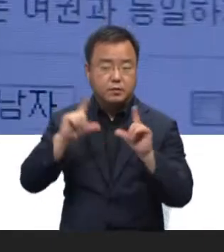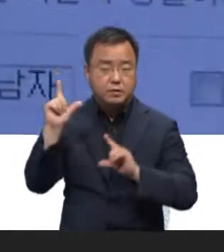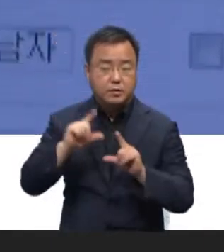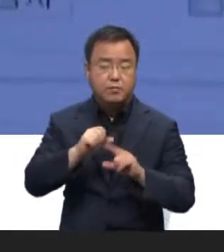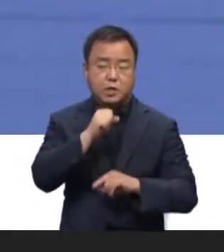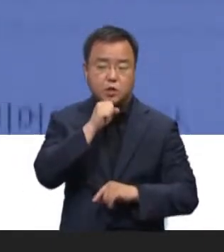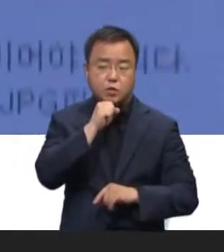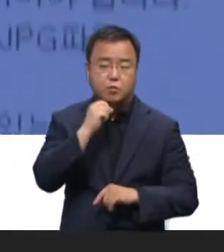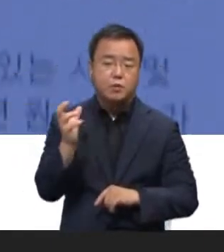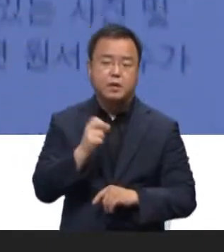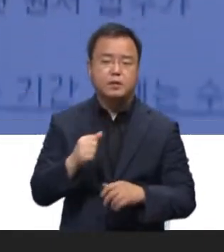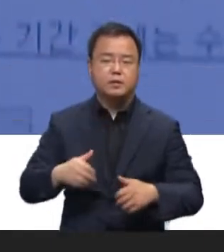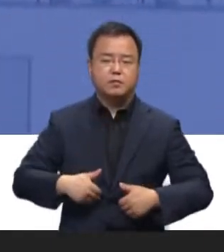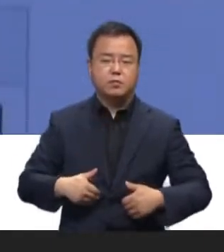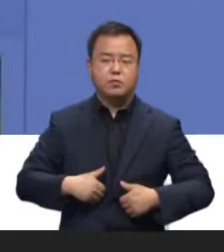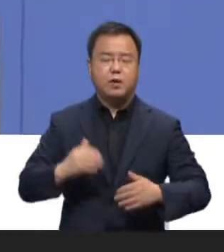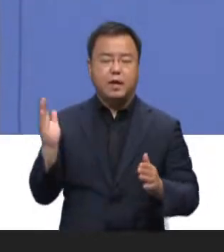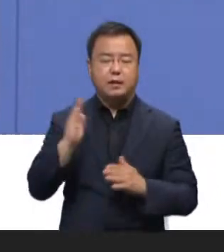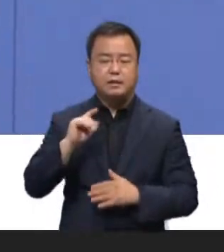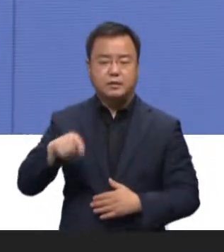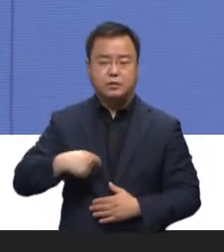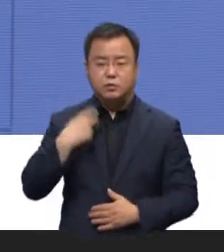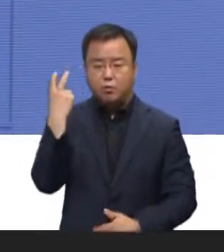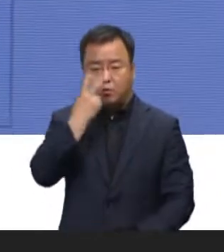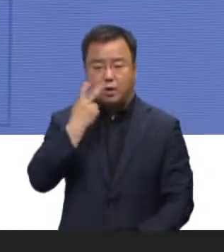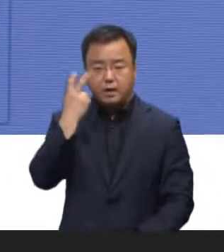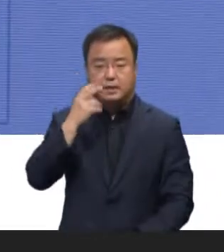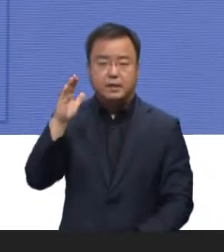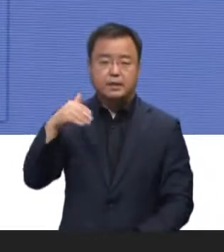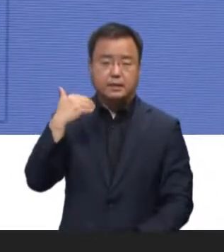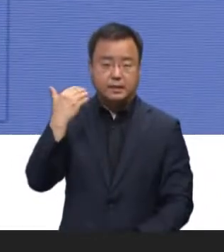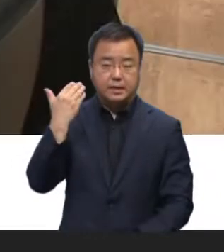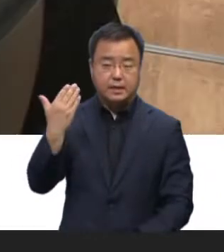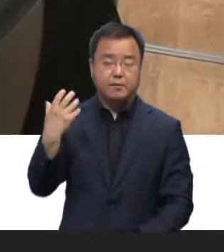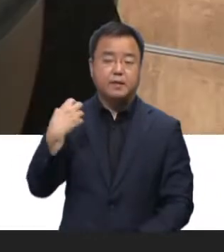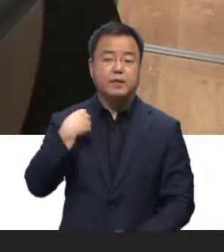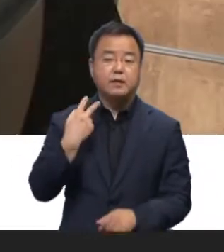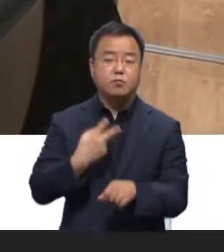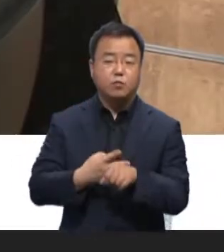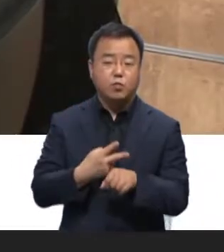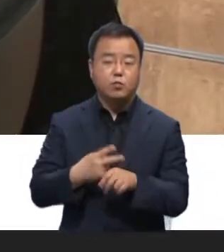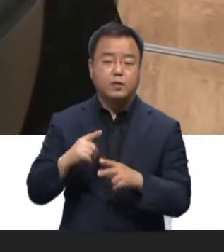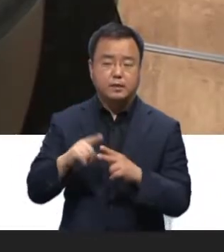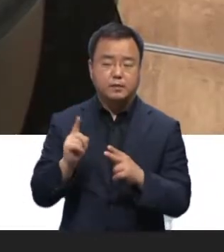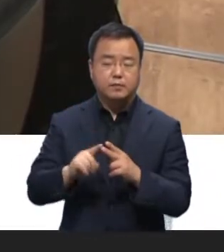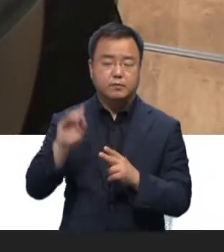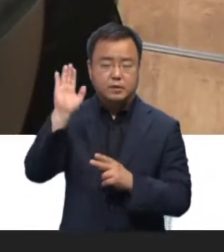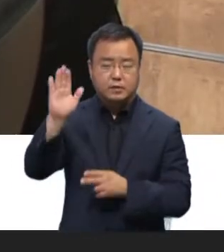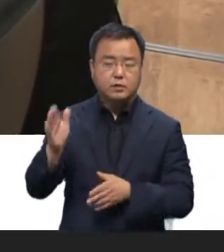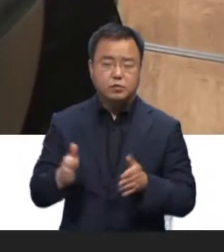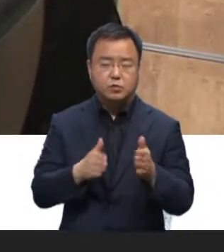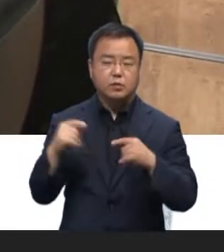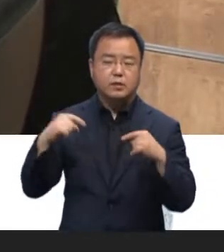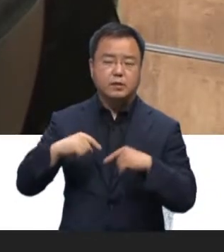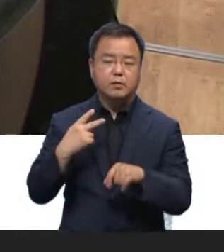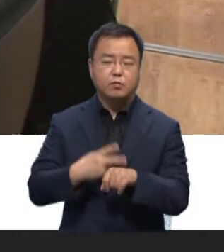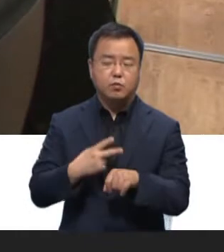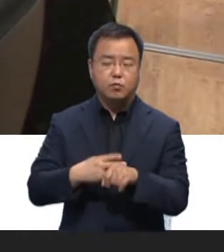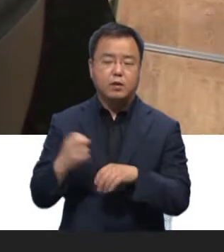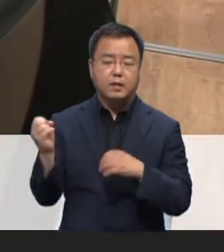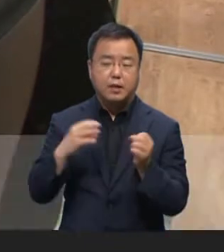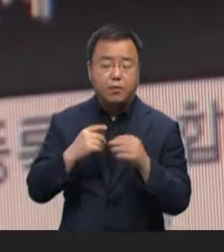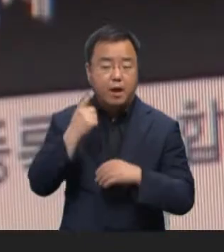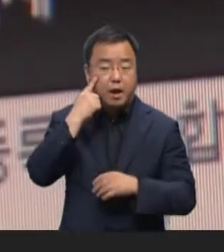학생 스스로 먼저 확인한 뒤에 다님 교사나 진로진학상담교사 와 상담을 해 보라는 조언 인데요 예